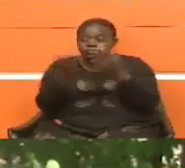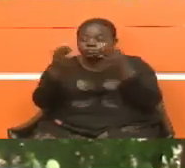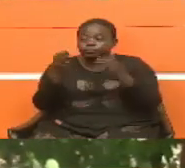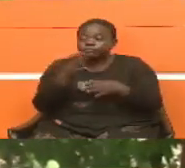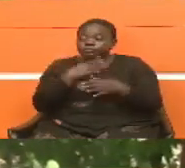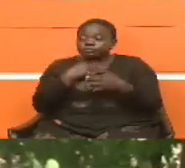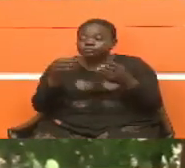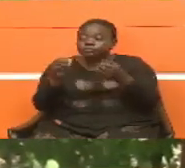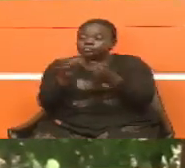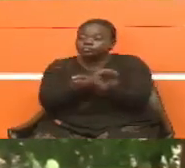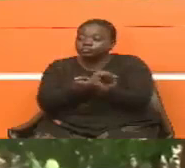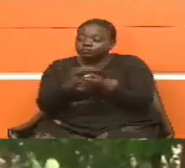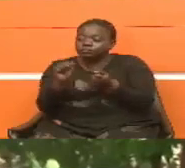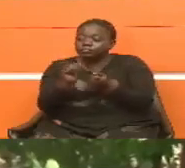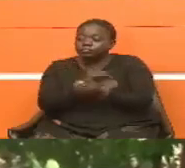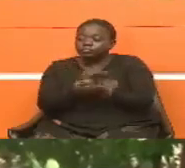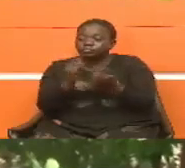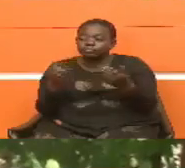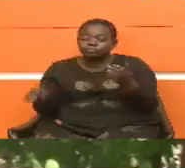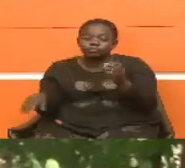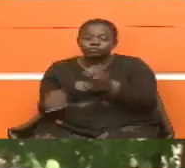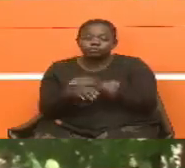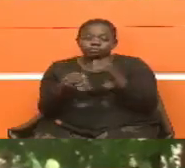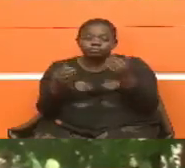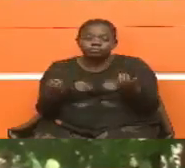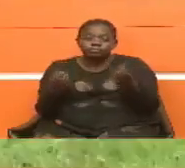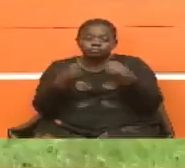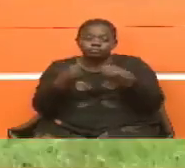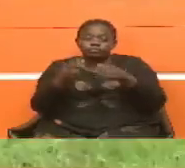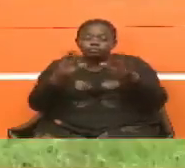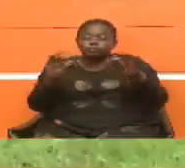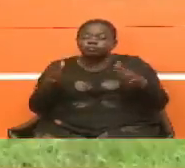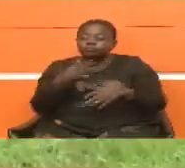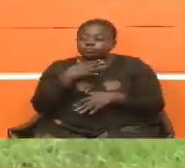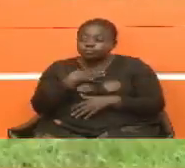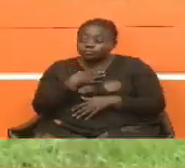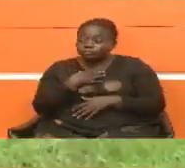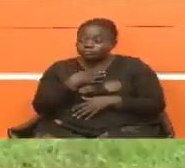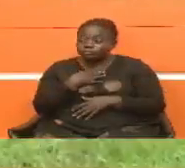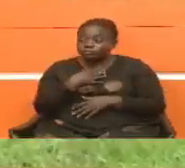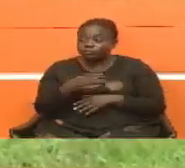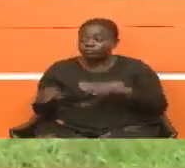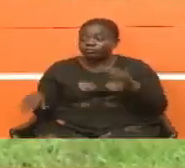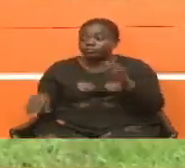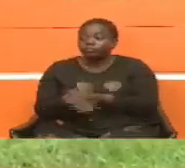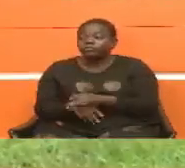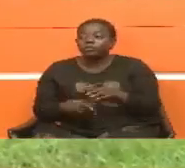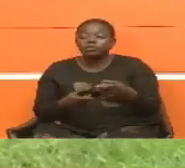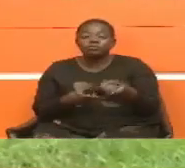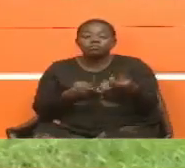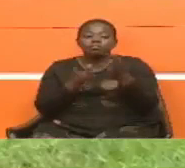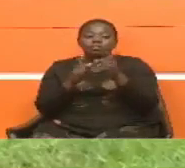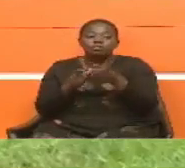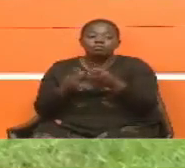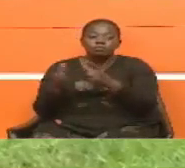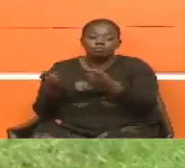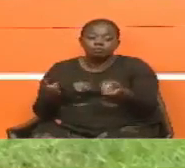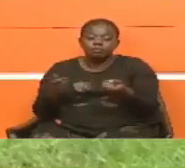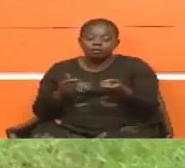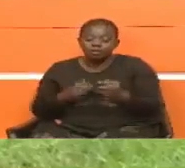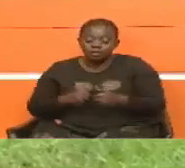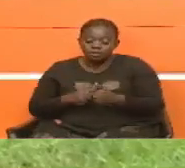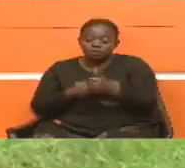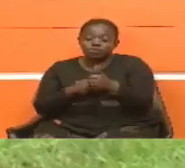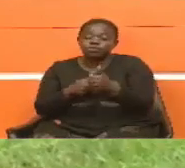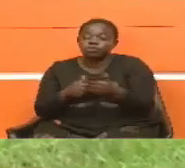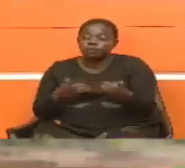kyonna bakisaanyizaawo n'otugoba batugobyewo kati bakola buli kimu nga bwe baagala. Era batugoba n'amasasi, ayina esikooti we,